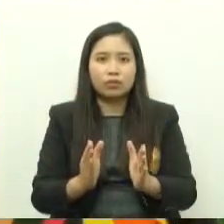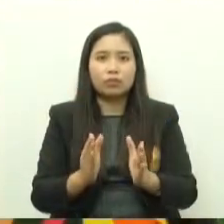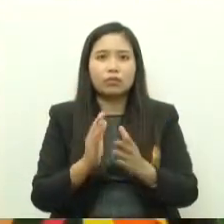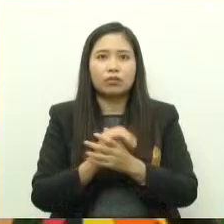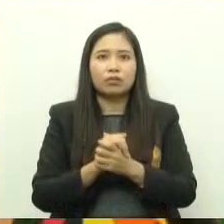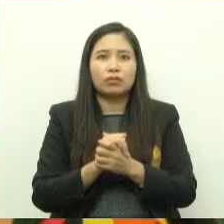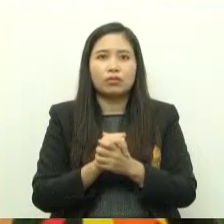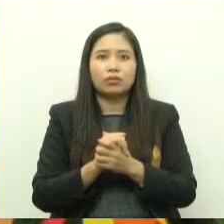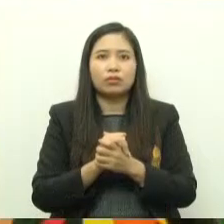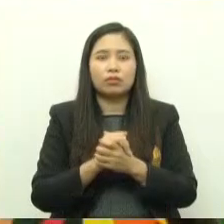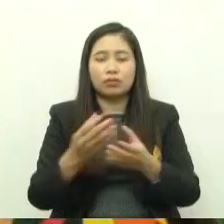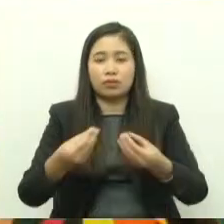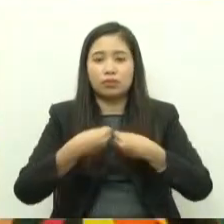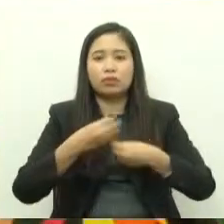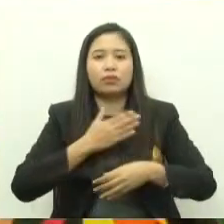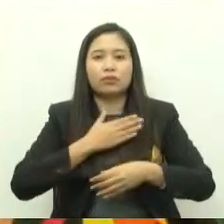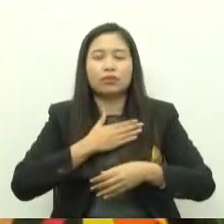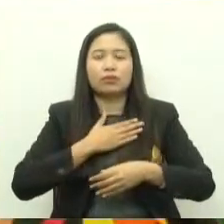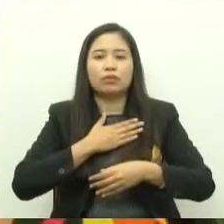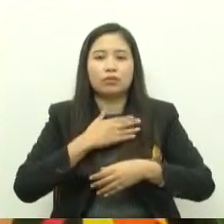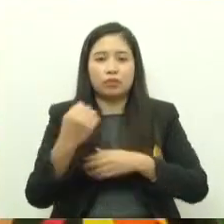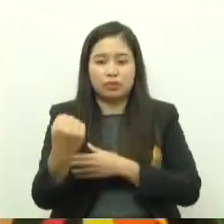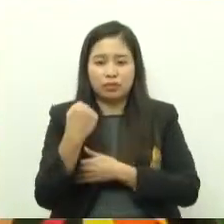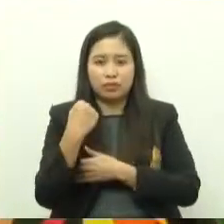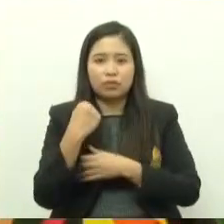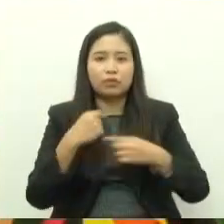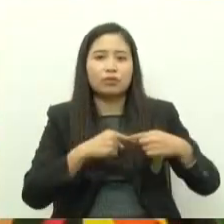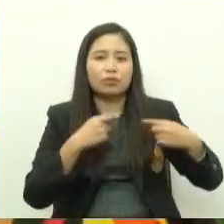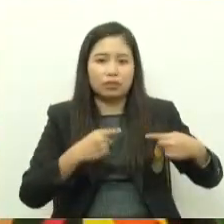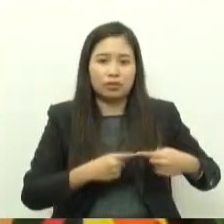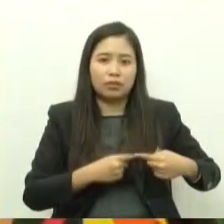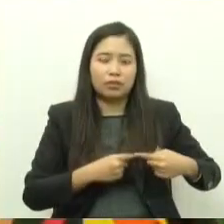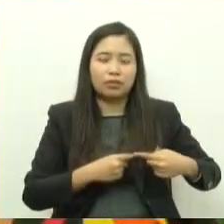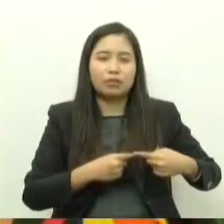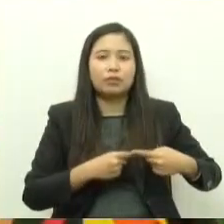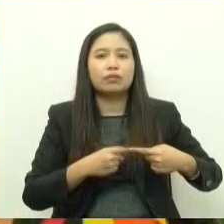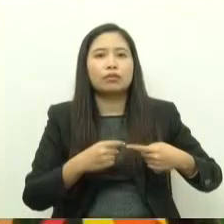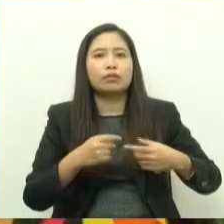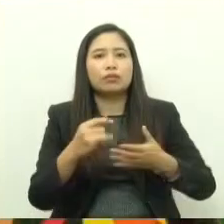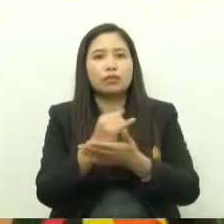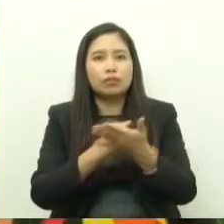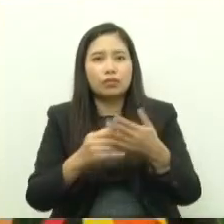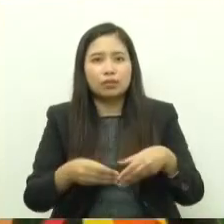ที่ทำให้ผมมีแรงบบันดาใจวาดภาค